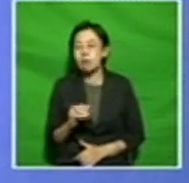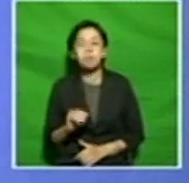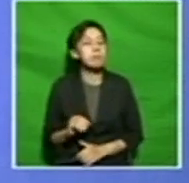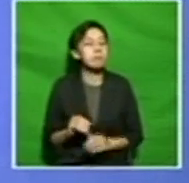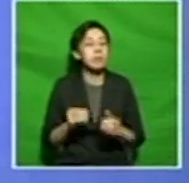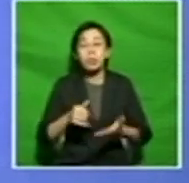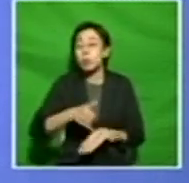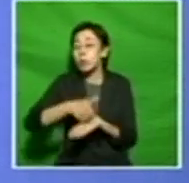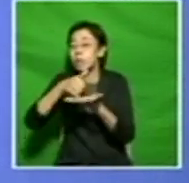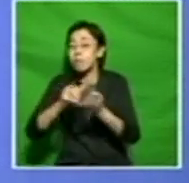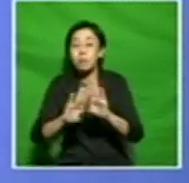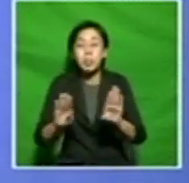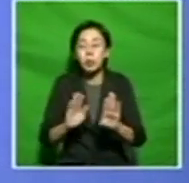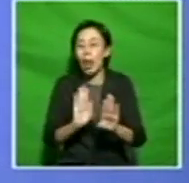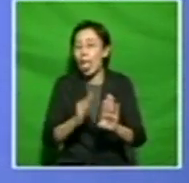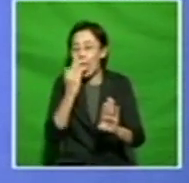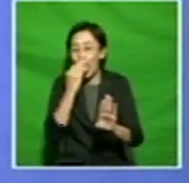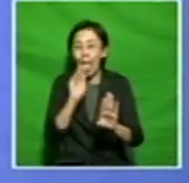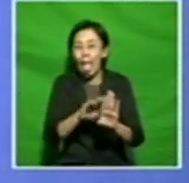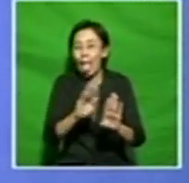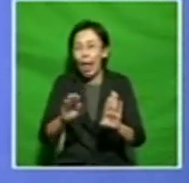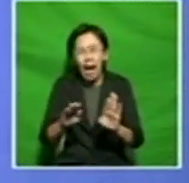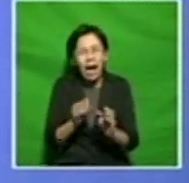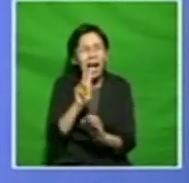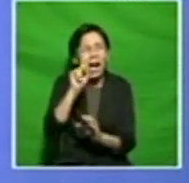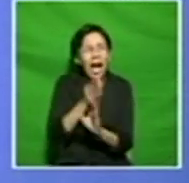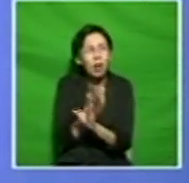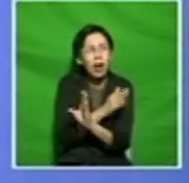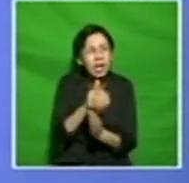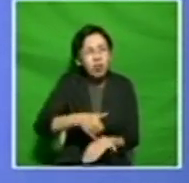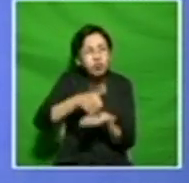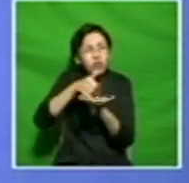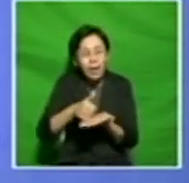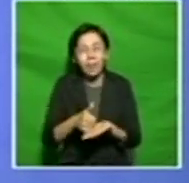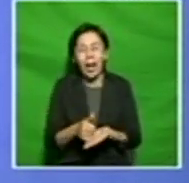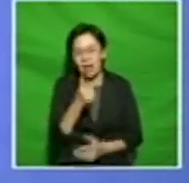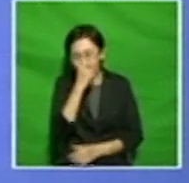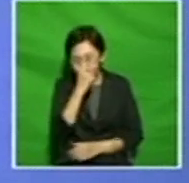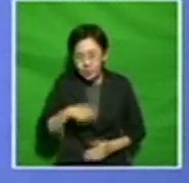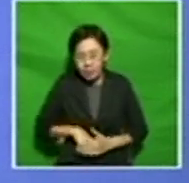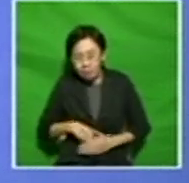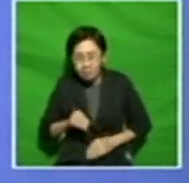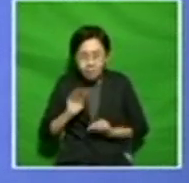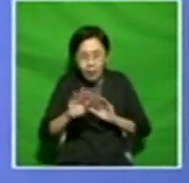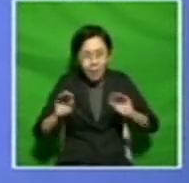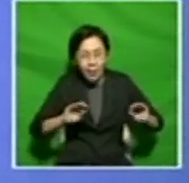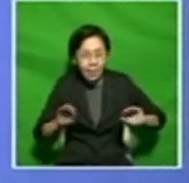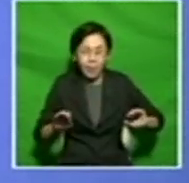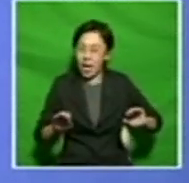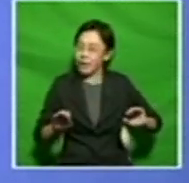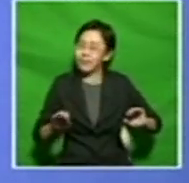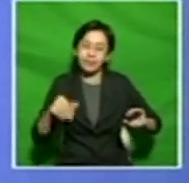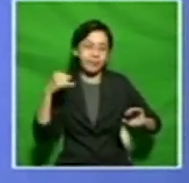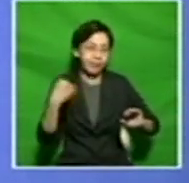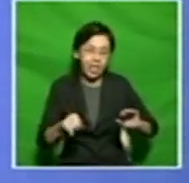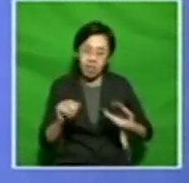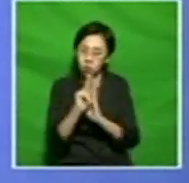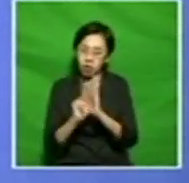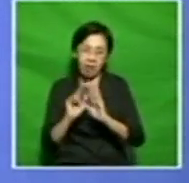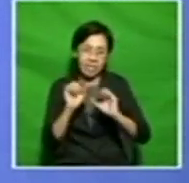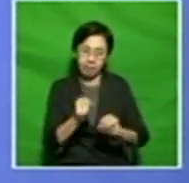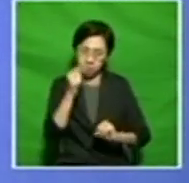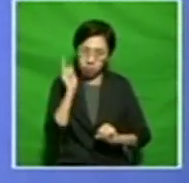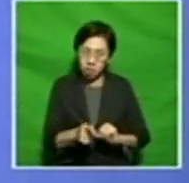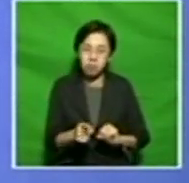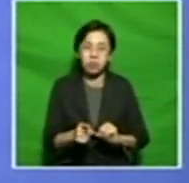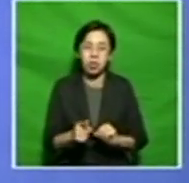างลิฟต์อย่างที่เป็นข่าวเมื่อไม่กี่วันมานี้สิ่งเหล่านี้จะต้องเข้มงวดกวดขันแล้วดำเนินคดีทันทีโดย